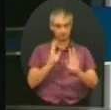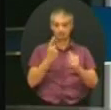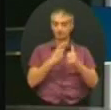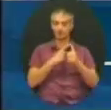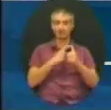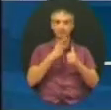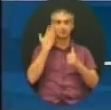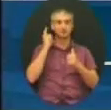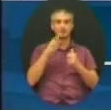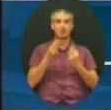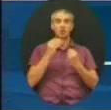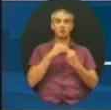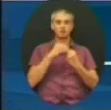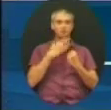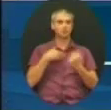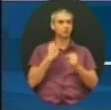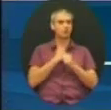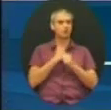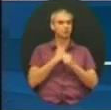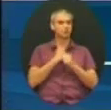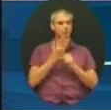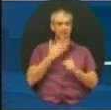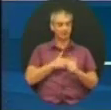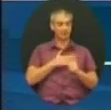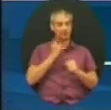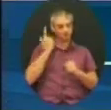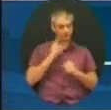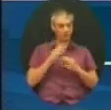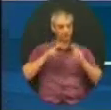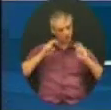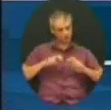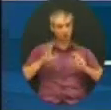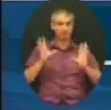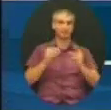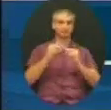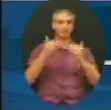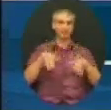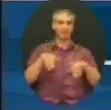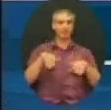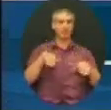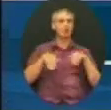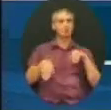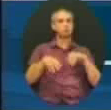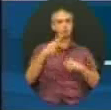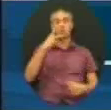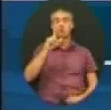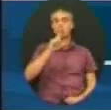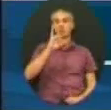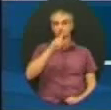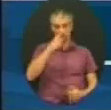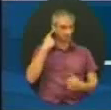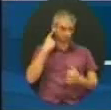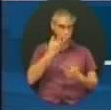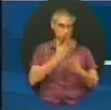מן הראוי היה להוסיף, רצו לעשות זה בחופזה לפני החג, מן הראוי היה לשבת גם עם נכי הפוליו ולשמוע את דעתם ואת